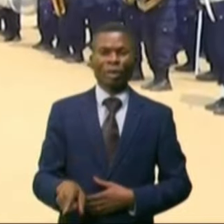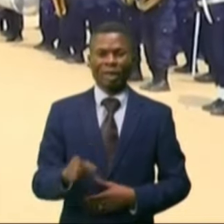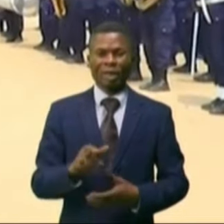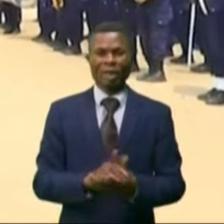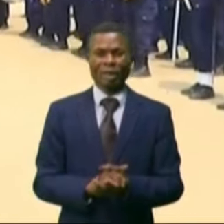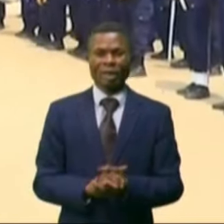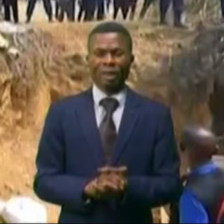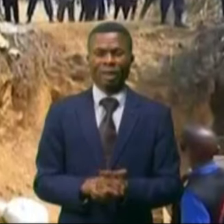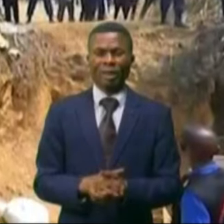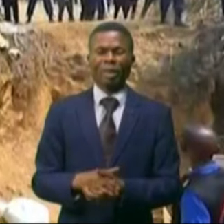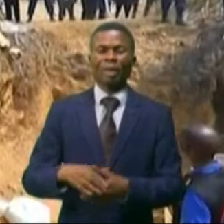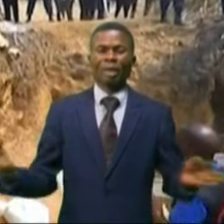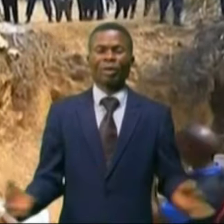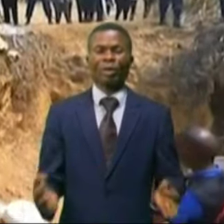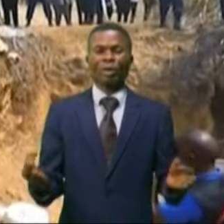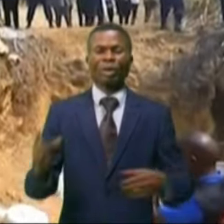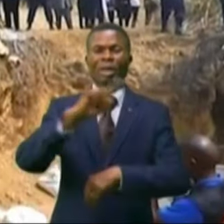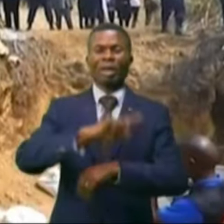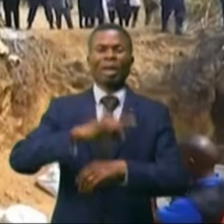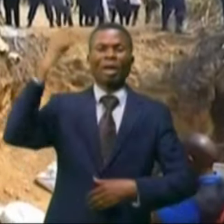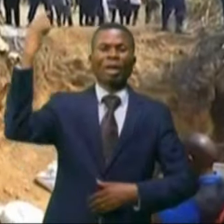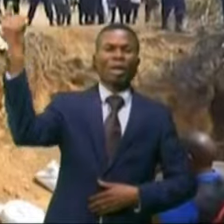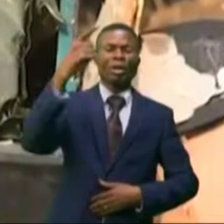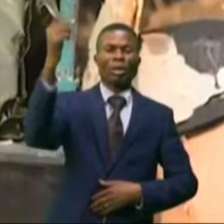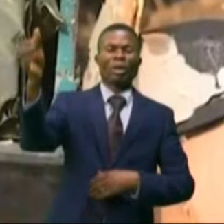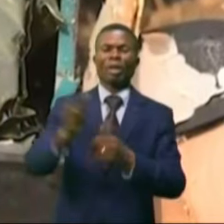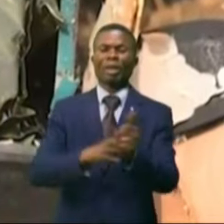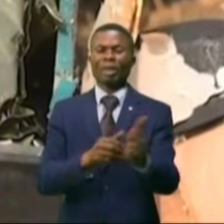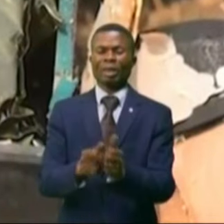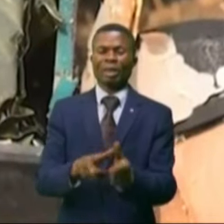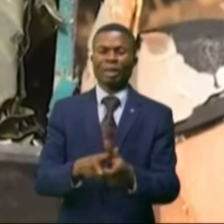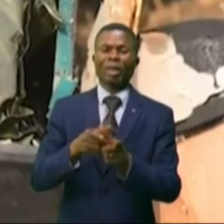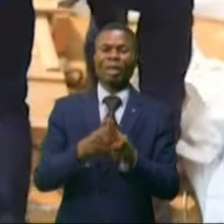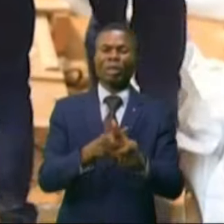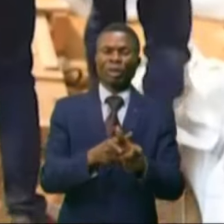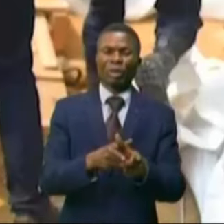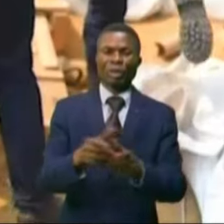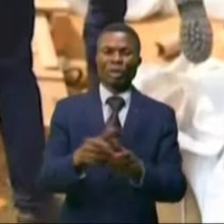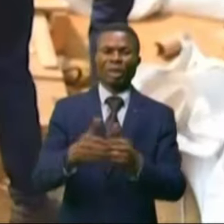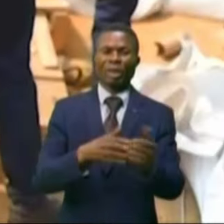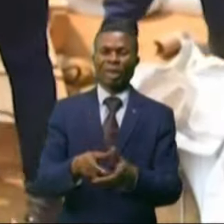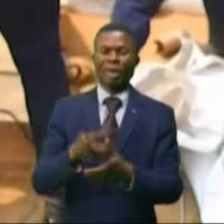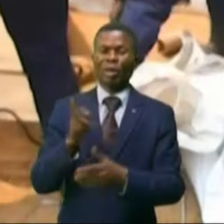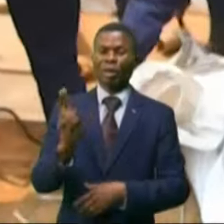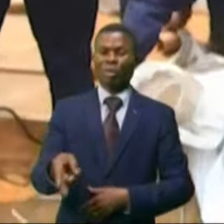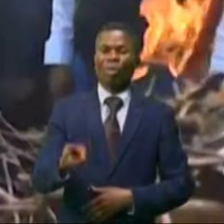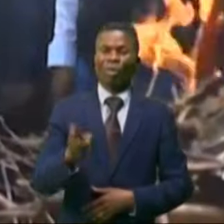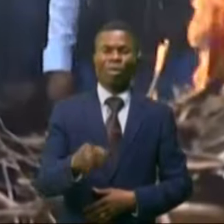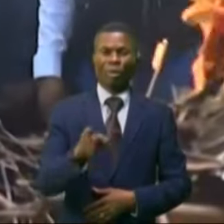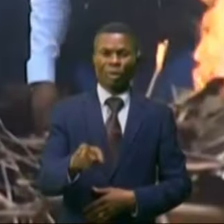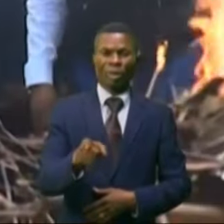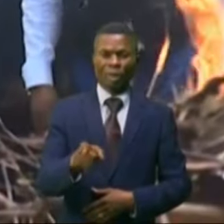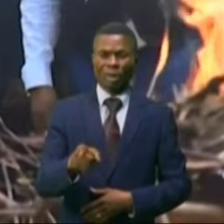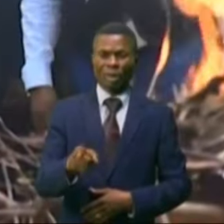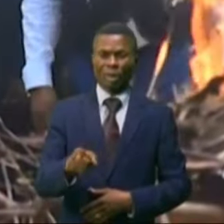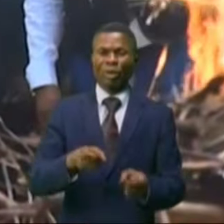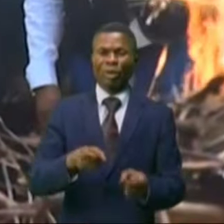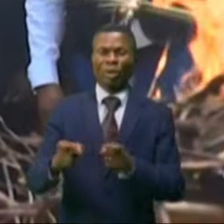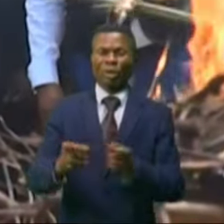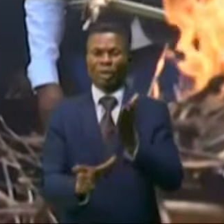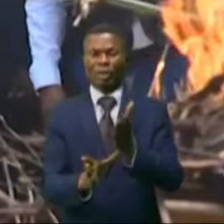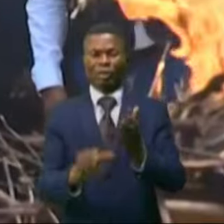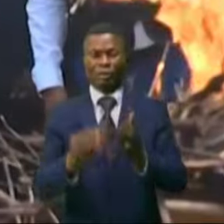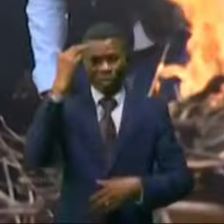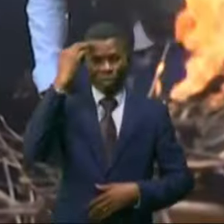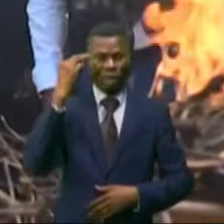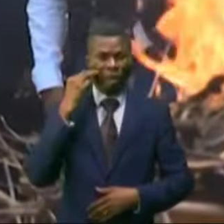la célébration de la Journée mondiale de destruction des armes légères et petits calibres. C'est sous l'égide du vice-premier